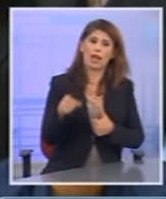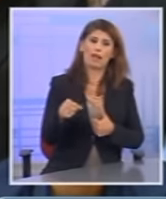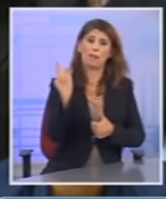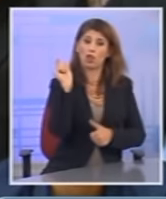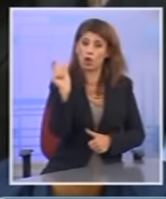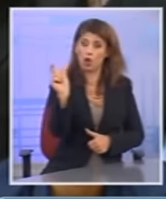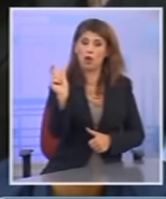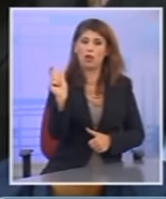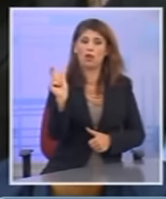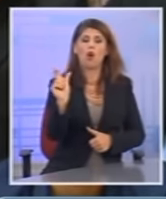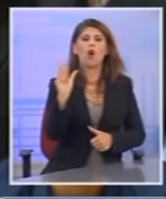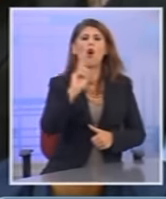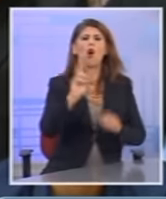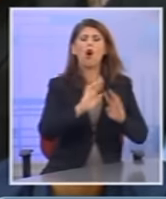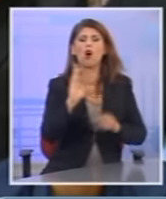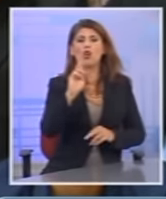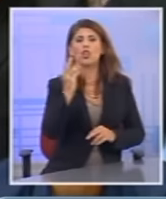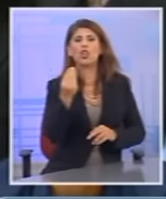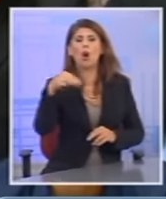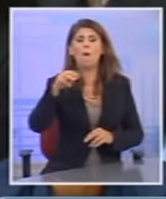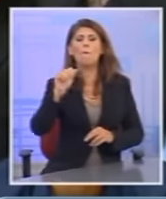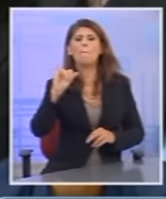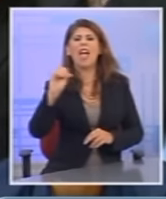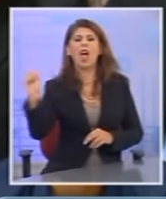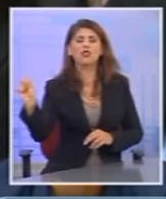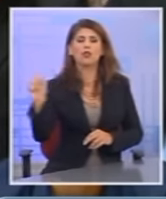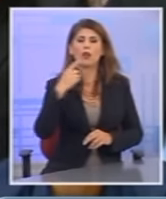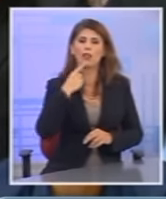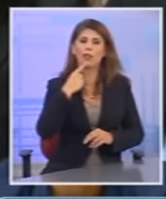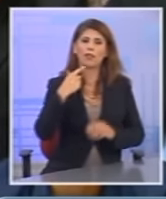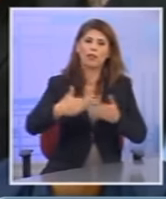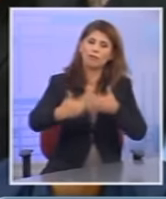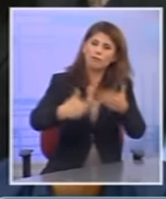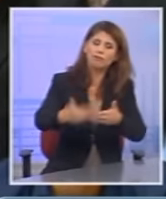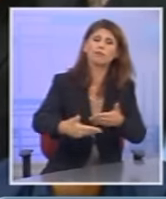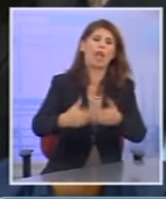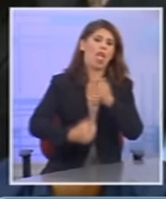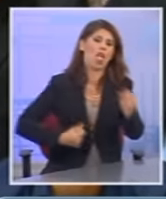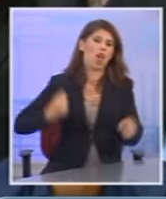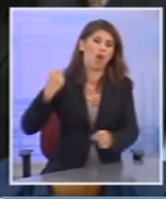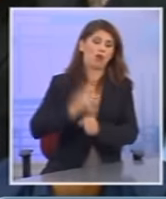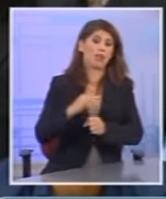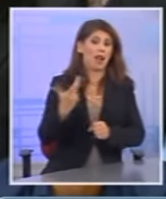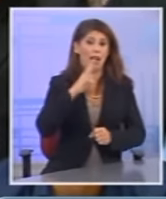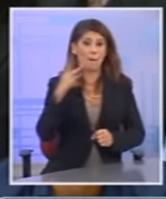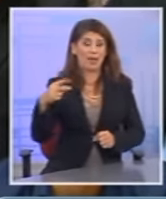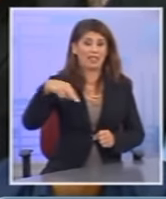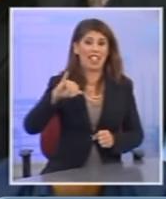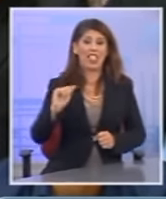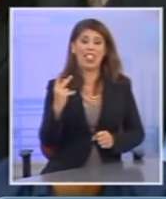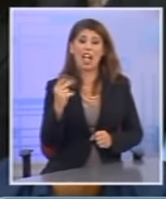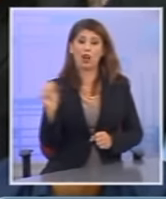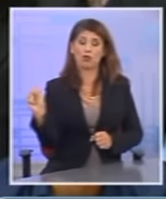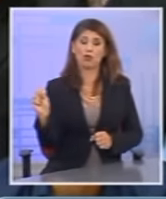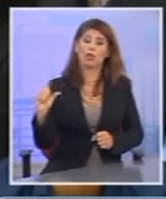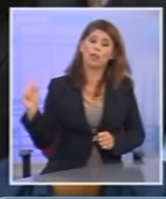όρο Ρωμαίος, Ρωμιός, θα γενικευθούν στους κατοπινούς αιώνες. Αλλά απάντηση στο Λιάκο